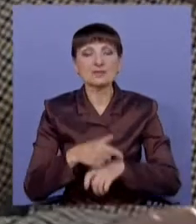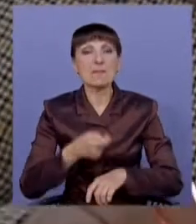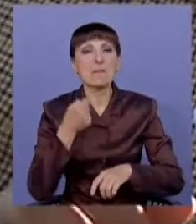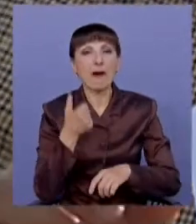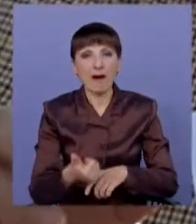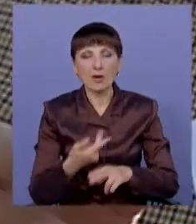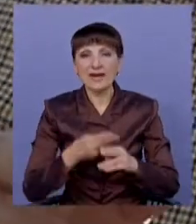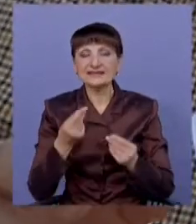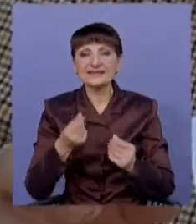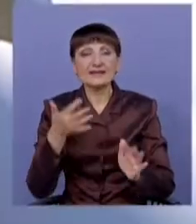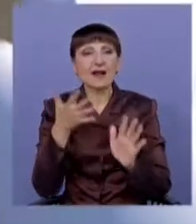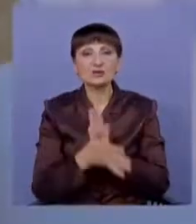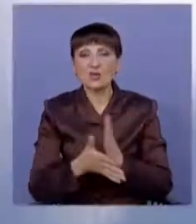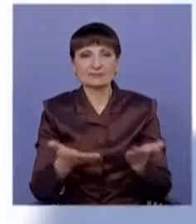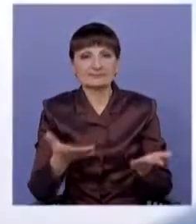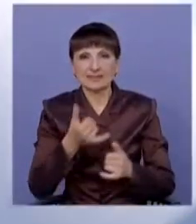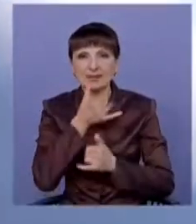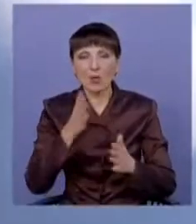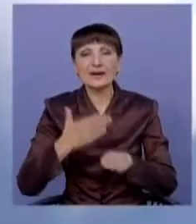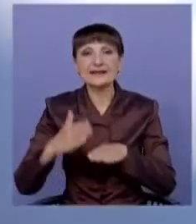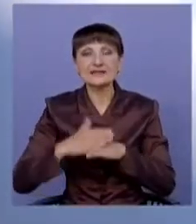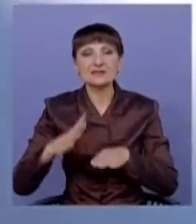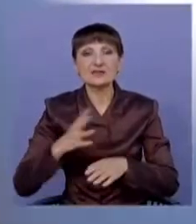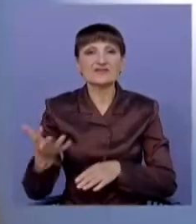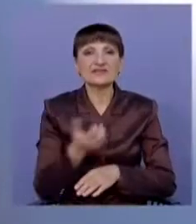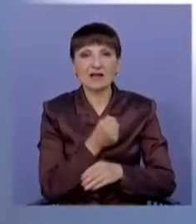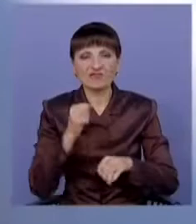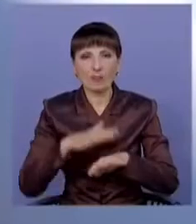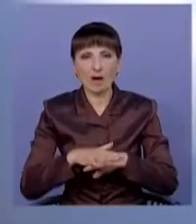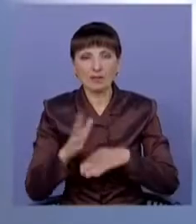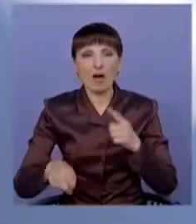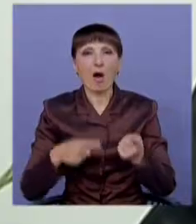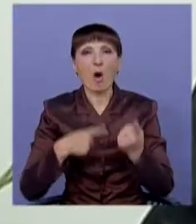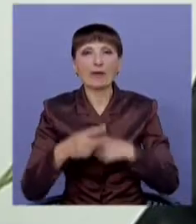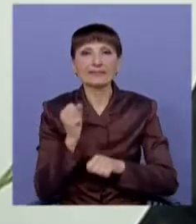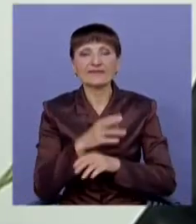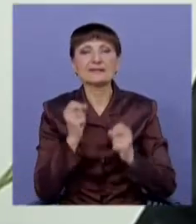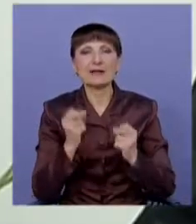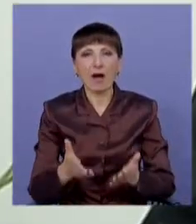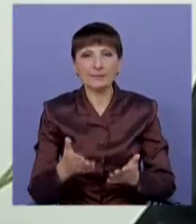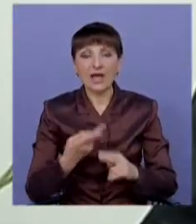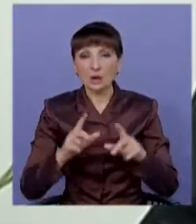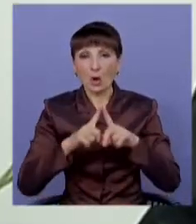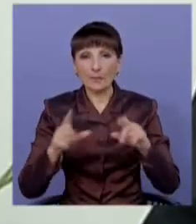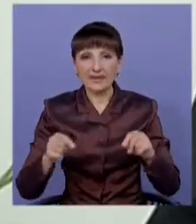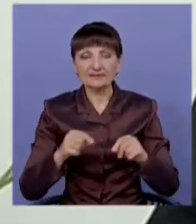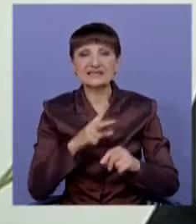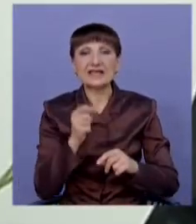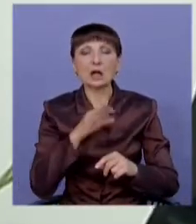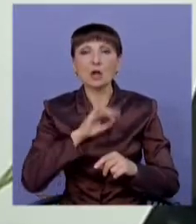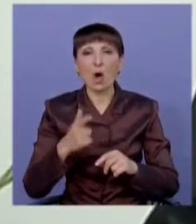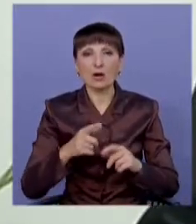Эти деньги не покроют даже часть кредита, который владельцы брали на развитие бизнеса. Данные объекты находятся вообще в залоге в